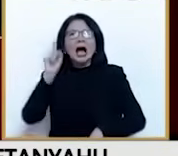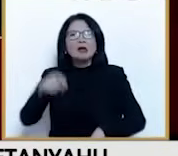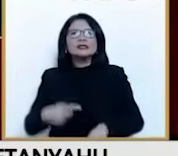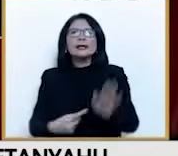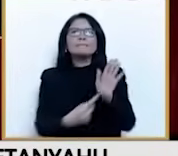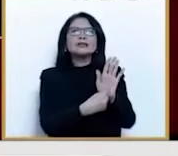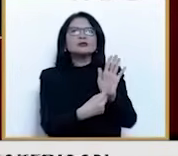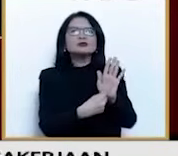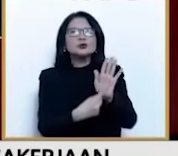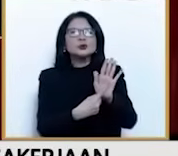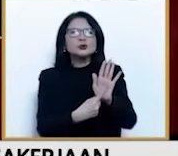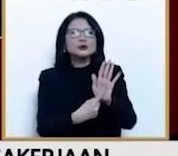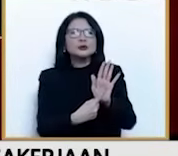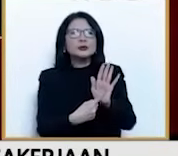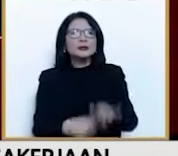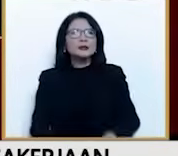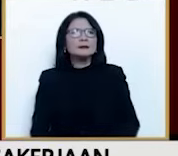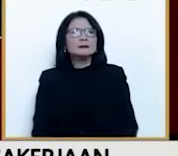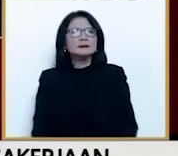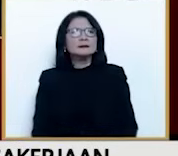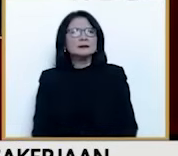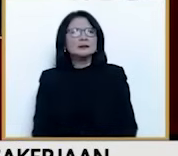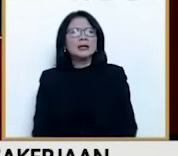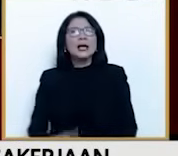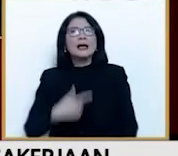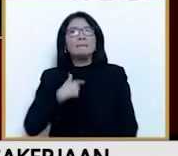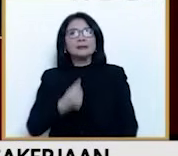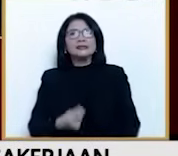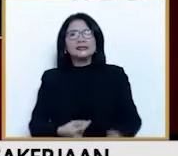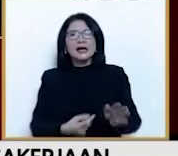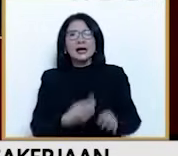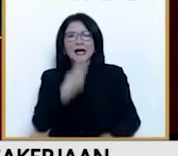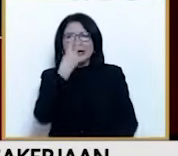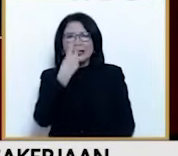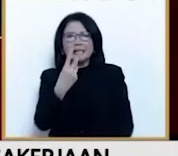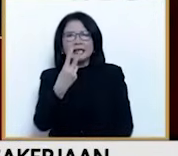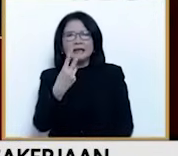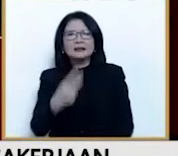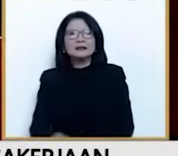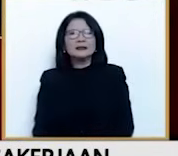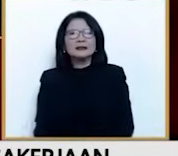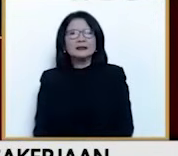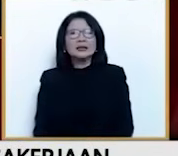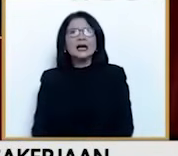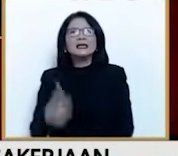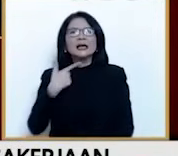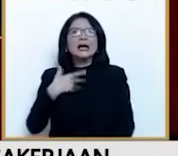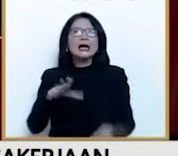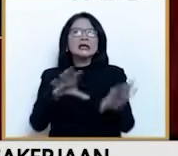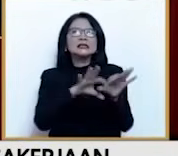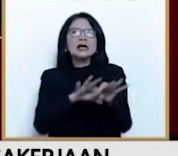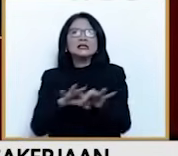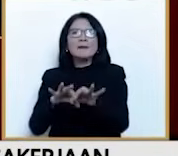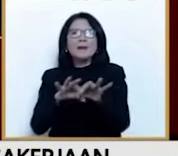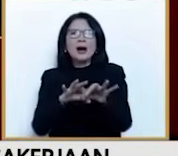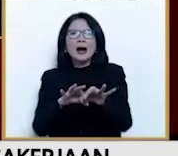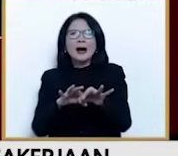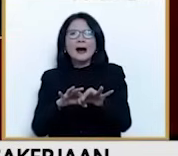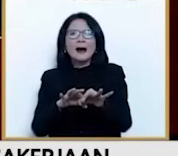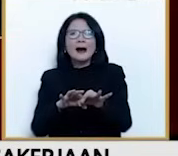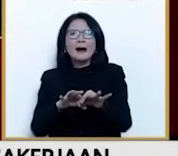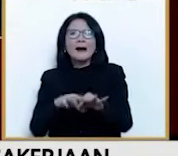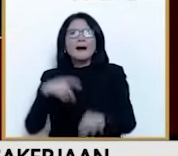indikator ini kita bisa lihat ya secara berkala, tentunya dengan koordinasi antara